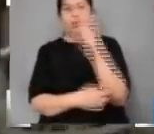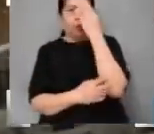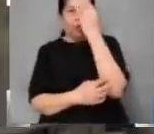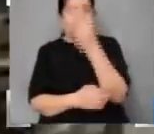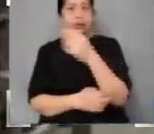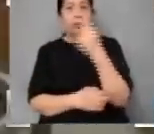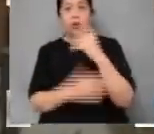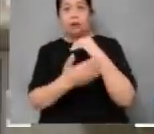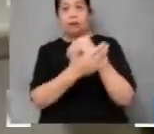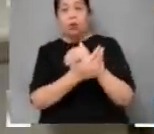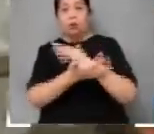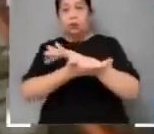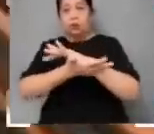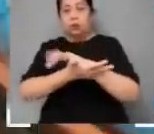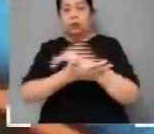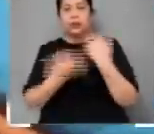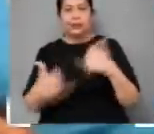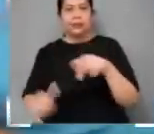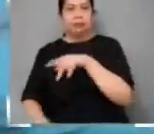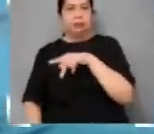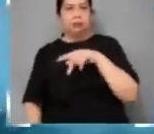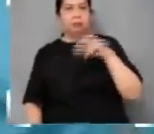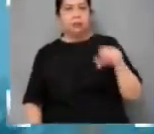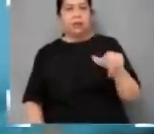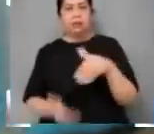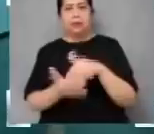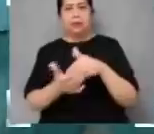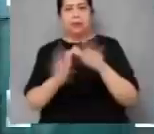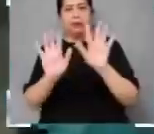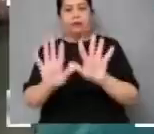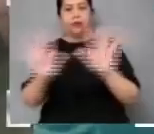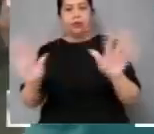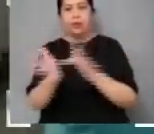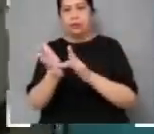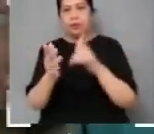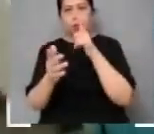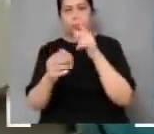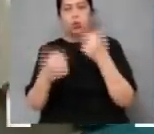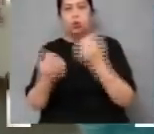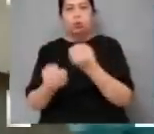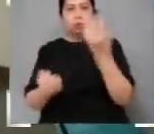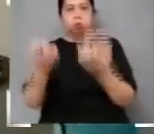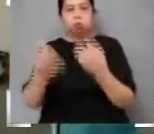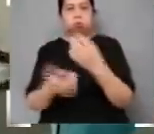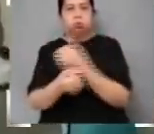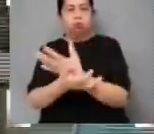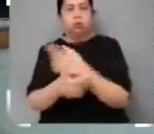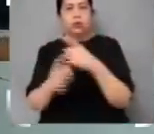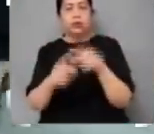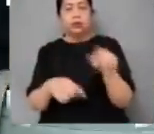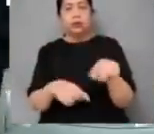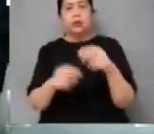COVID-19, naka-personal protective equipment ang medical frontliner sa paggamot ng mga naputukan. Ayon sa Private Hospitals Association of the Philippines